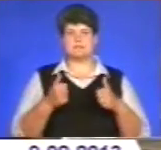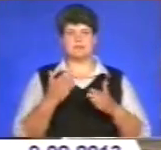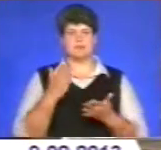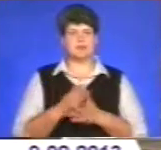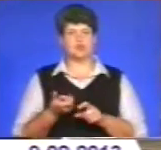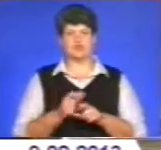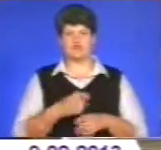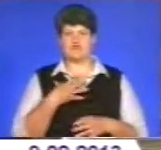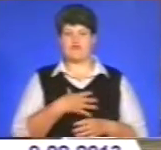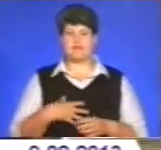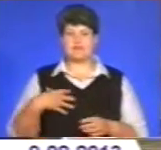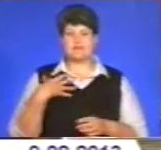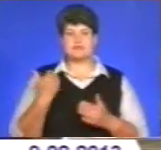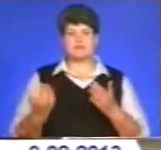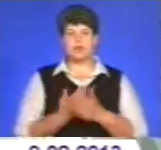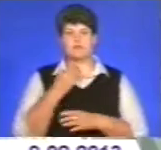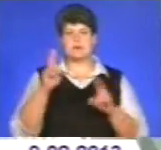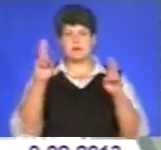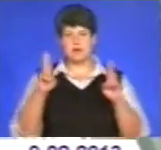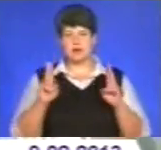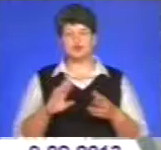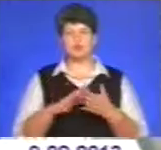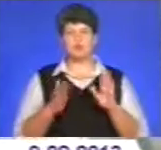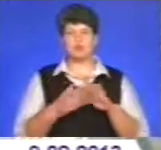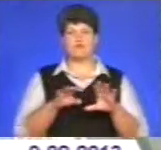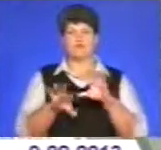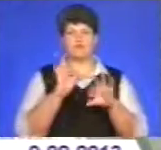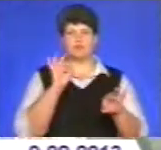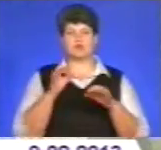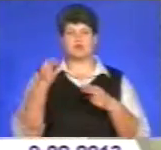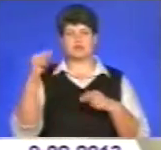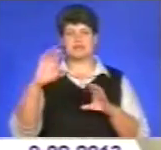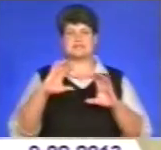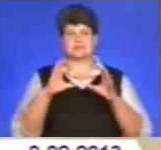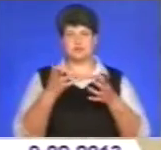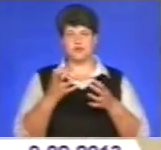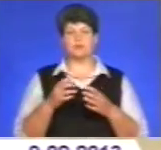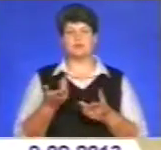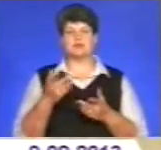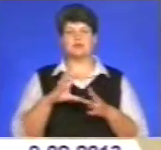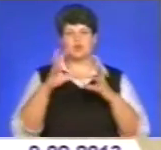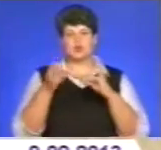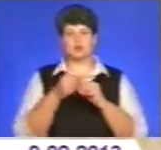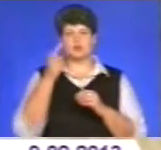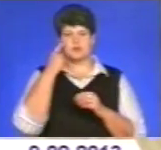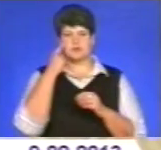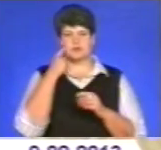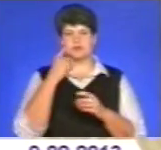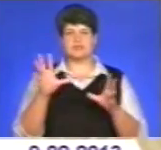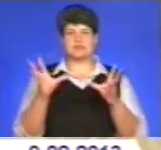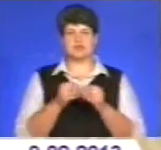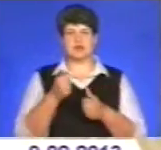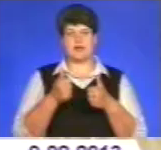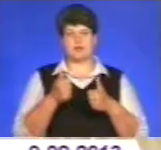надзвичайно важливими, адже за новими правилами щодо умов відбору на чемпіонат світу очки на виступах сумуються до загального рейтингу